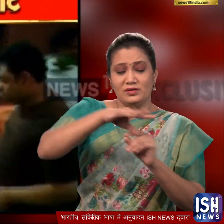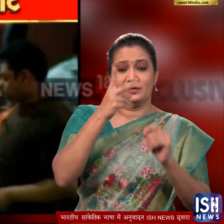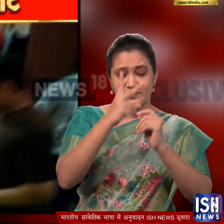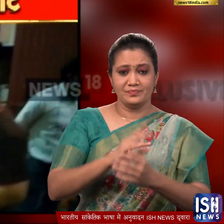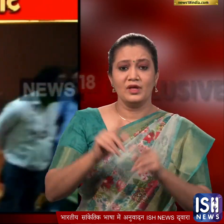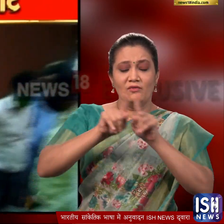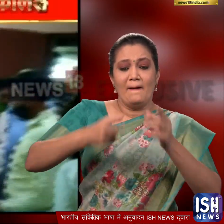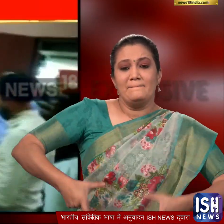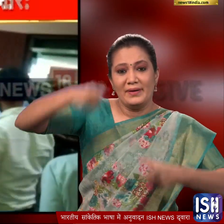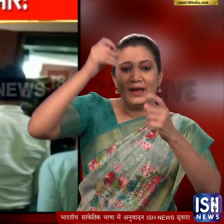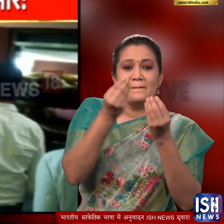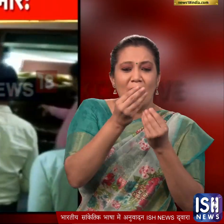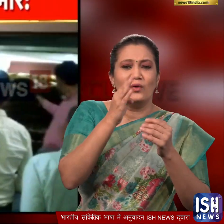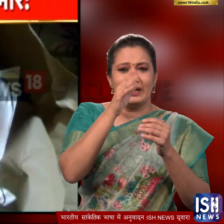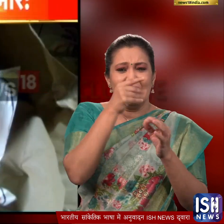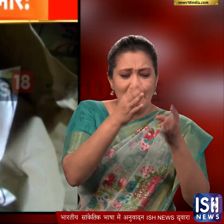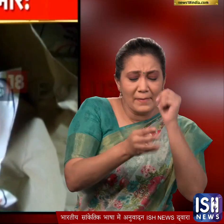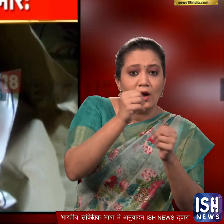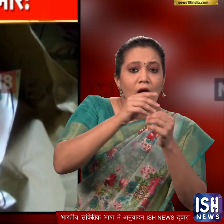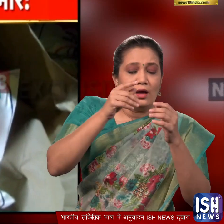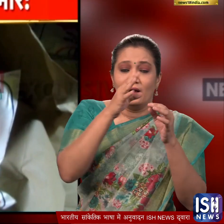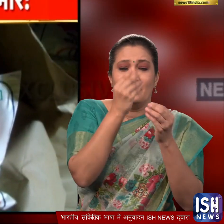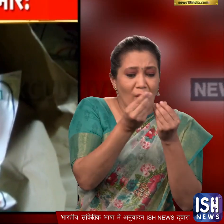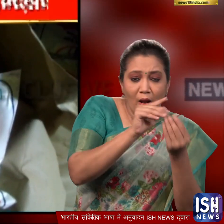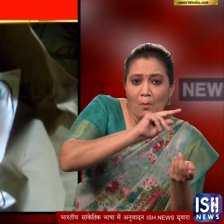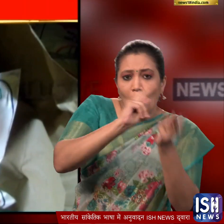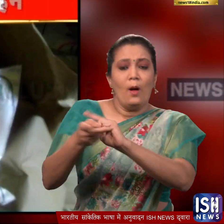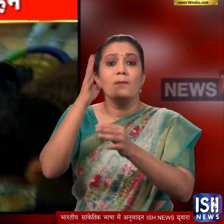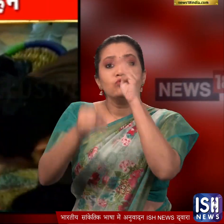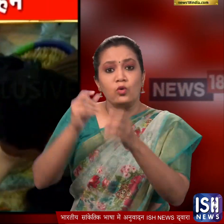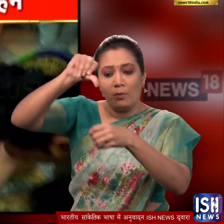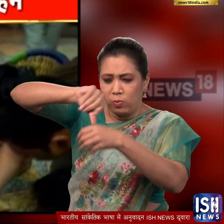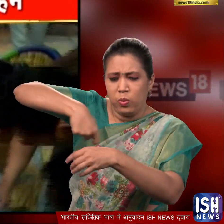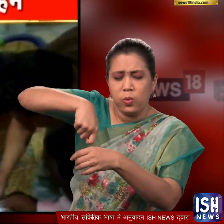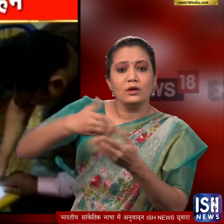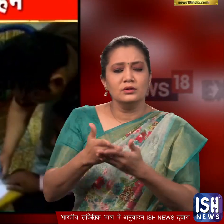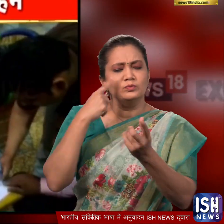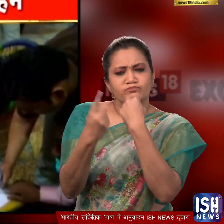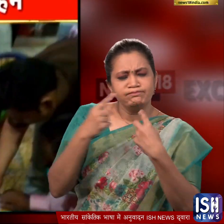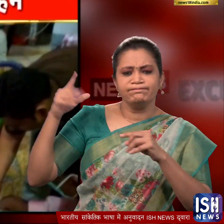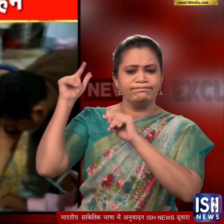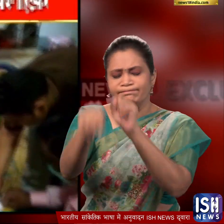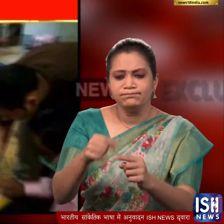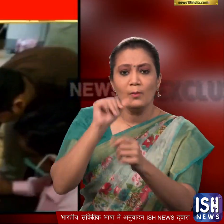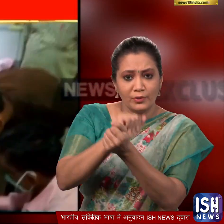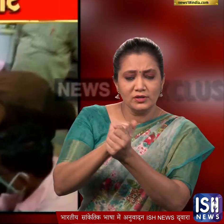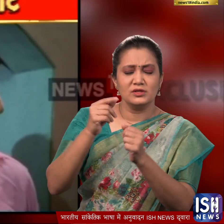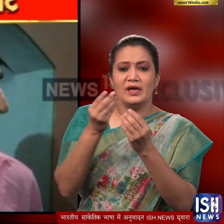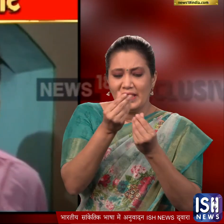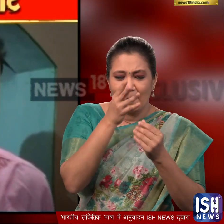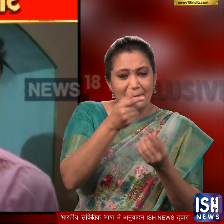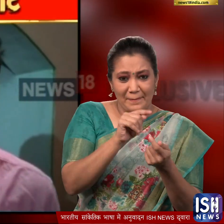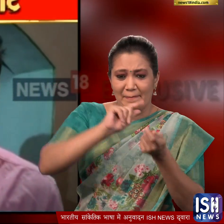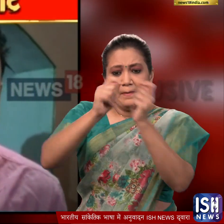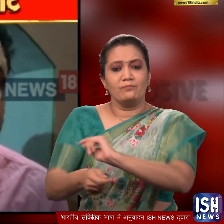से भी सामने आई। वहां एक मकान में नकली पाउडर से दूध बनाने का काम धड़ल्ले से जारी था, जिसके खिलाफ पुलिस और खाद्य विभाग की टीम ने छापेमारी की।